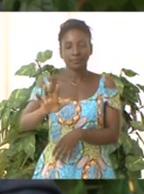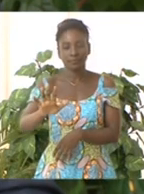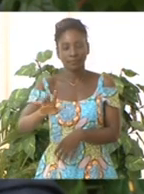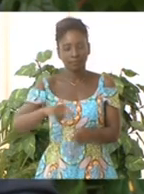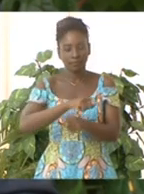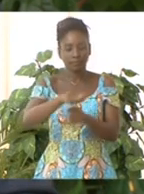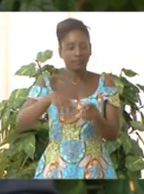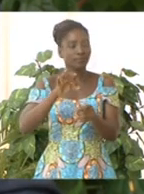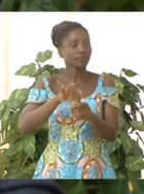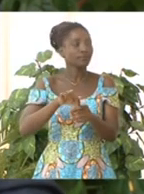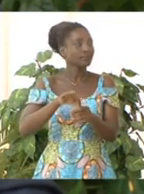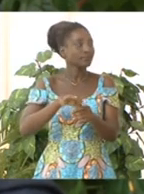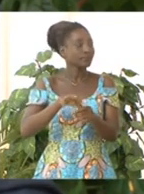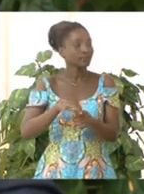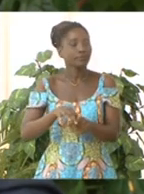Suffrage exprimé,